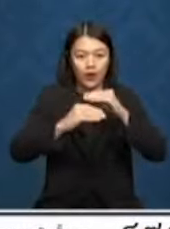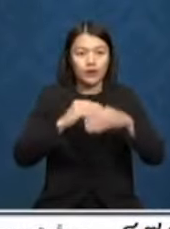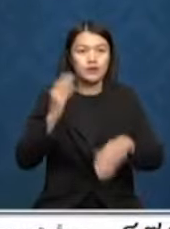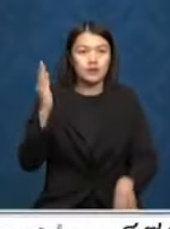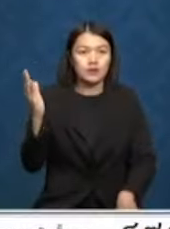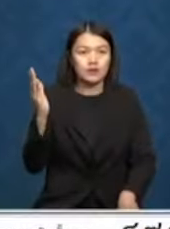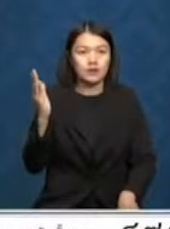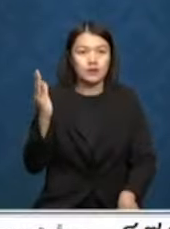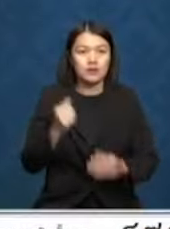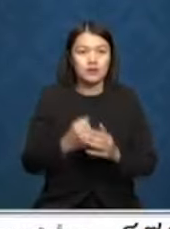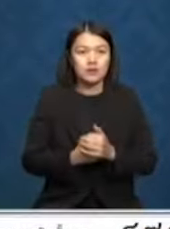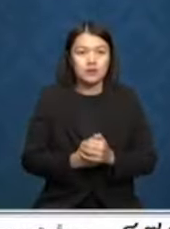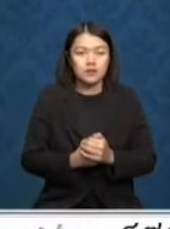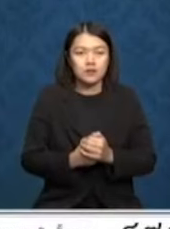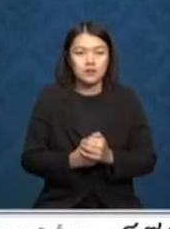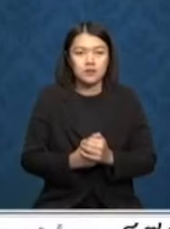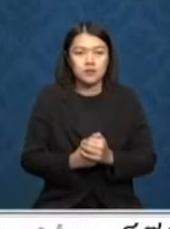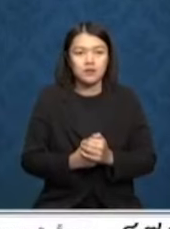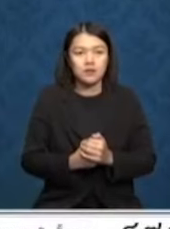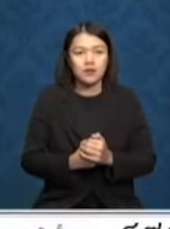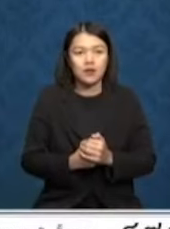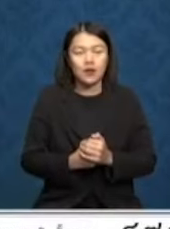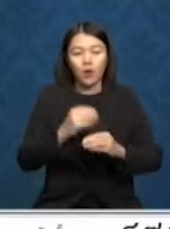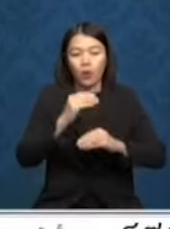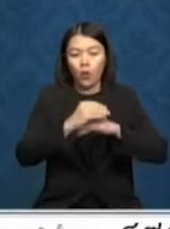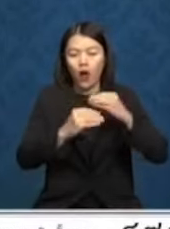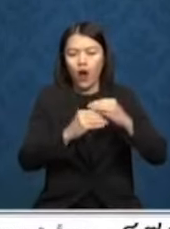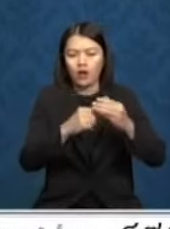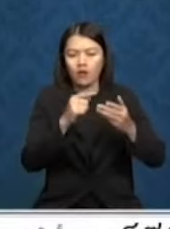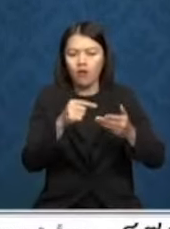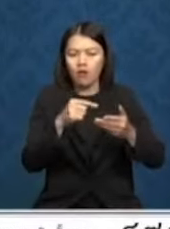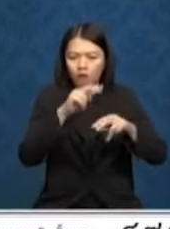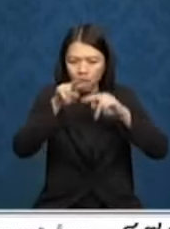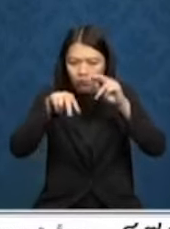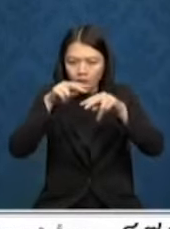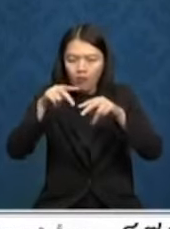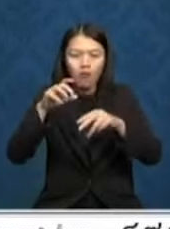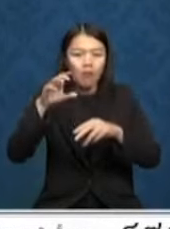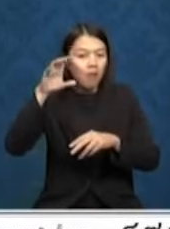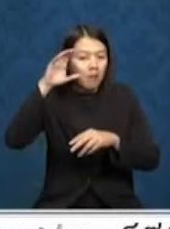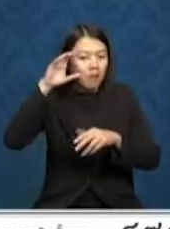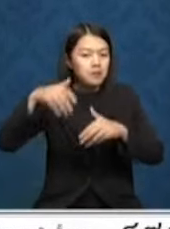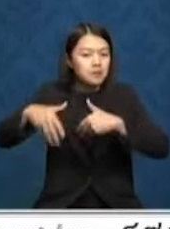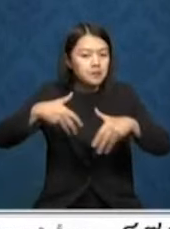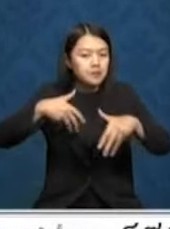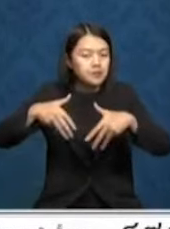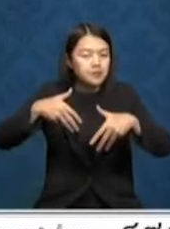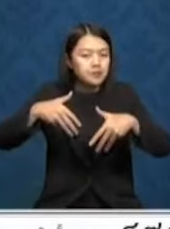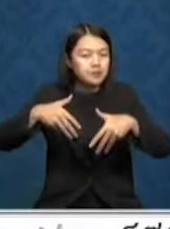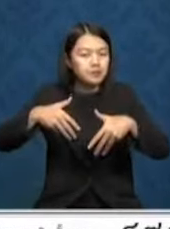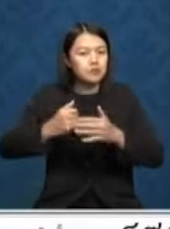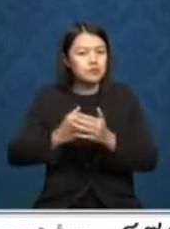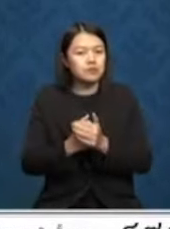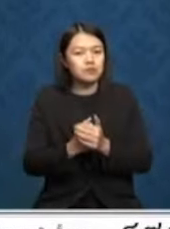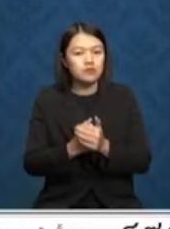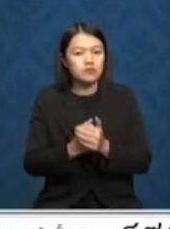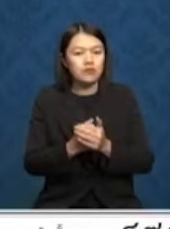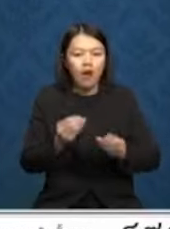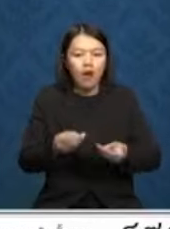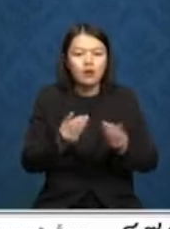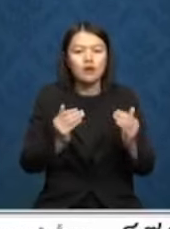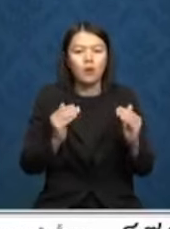านเป็นโครงการที่เขียนมานะคะเพื่อสำรวจความเชื่อมั่นของประชาชนที่มีต่อการอำนวยความยุติ